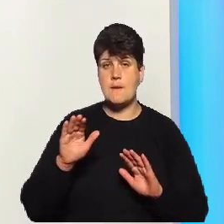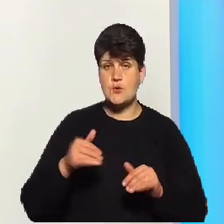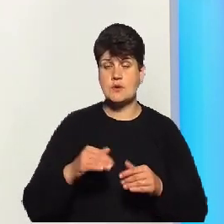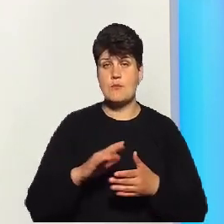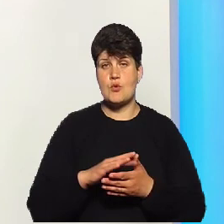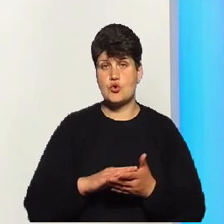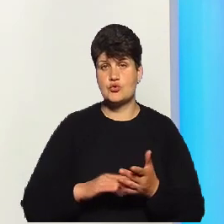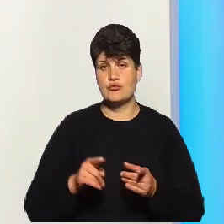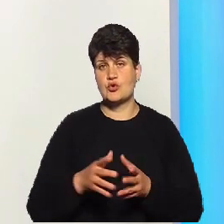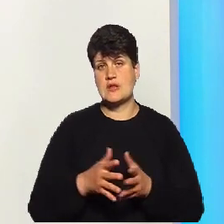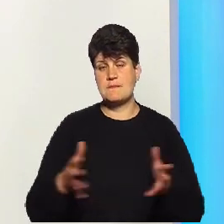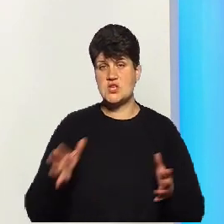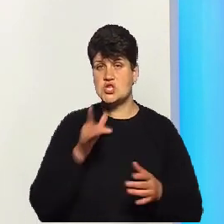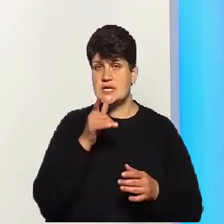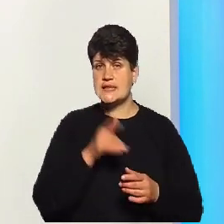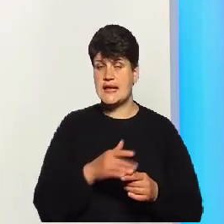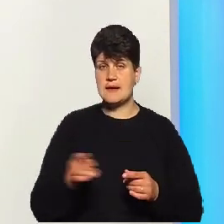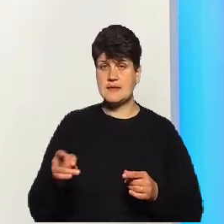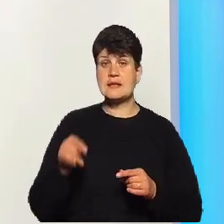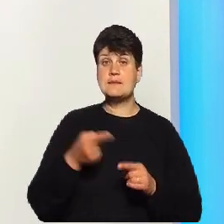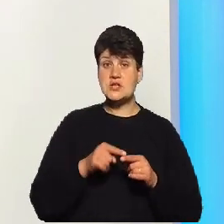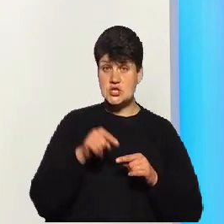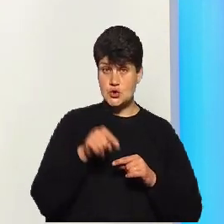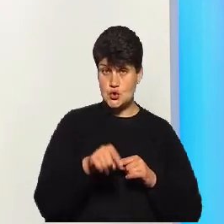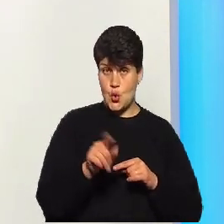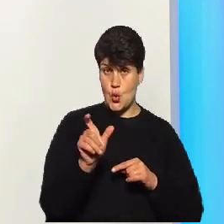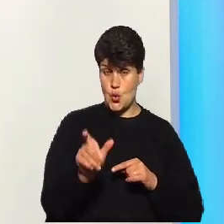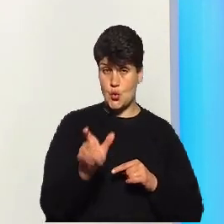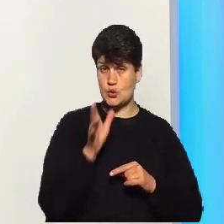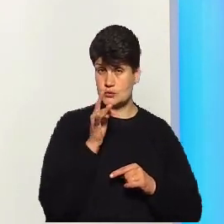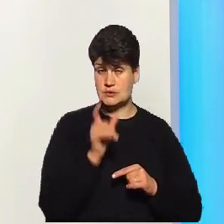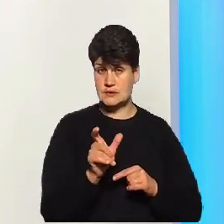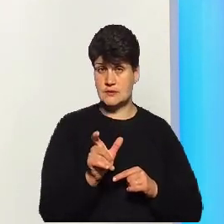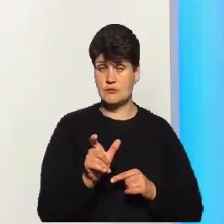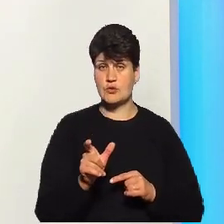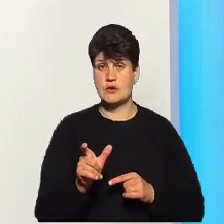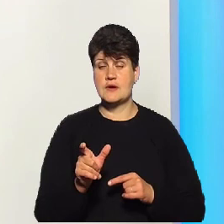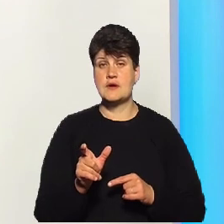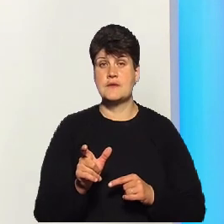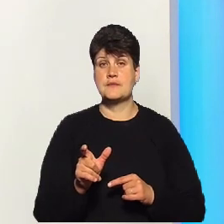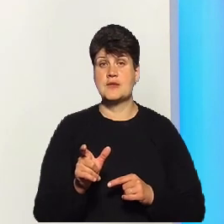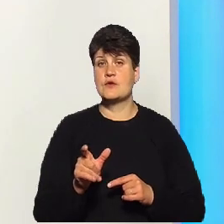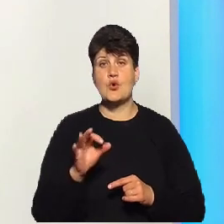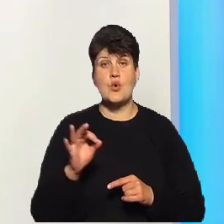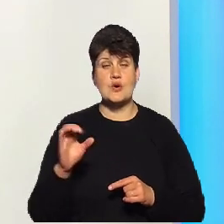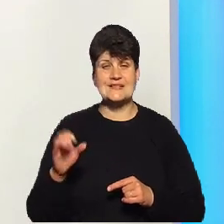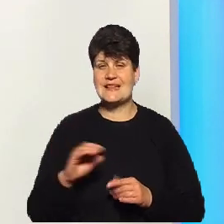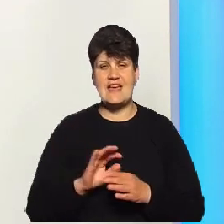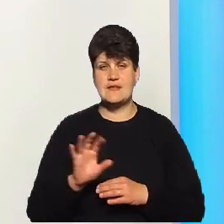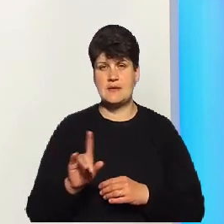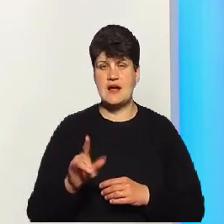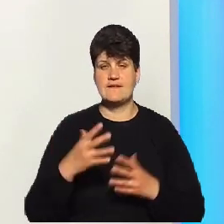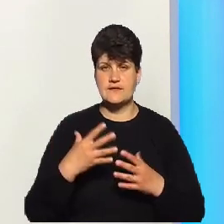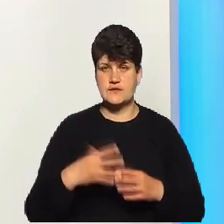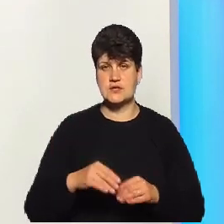на більший термін. І навіть під час цього короткострокового контракту його все одно в зону ООС не відправляють, але він уже проходить службу